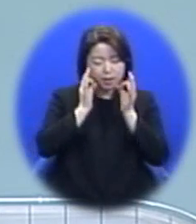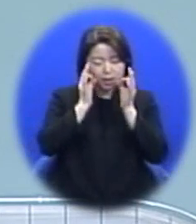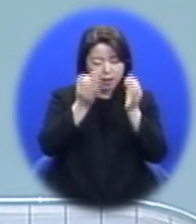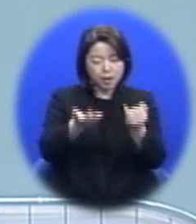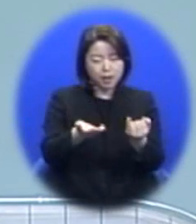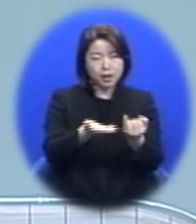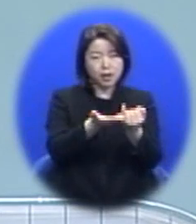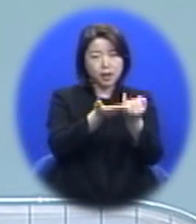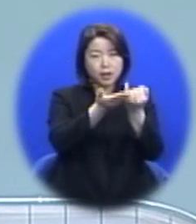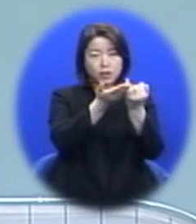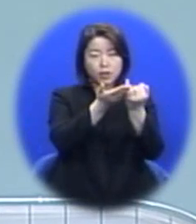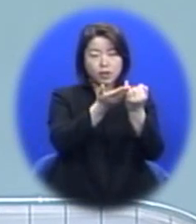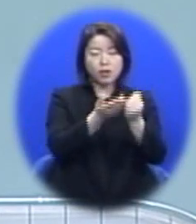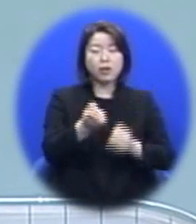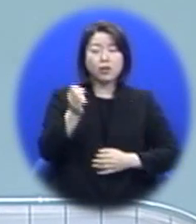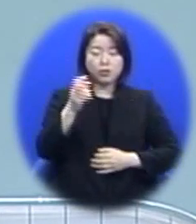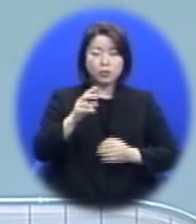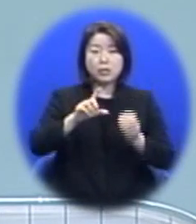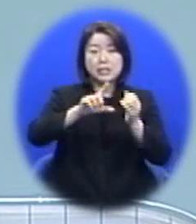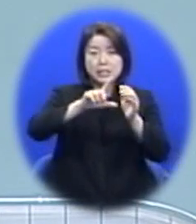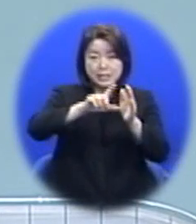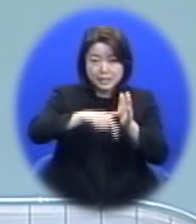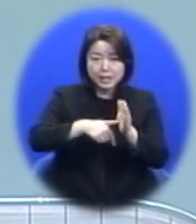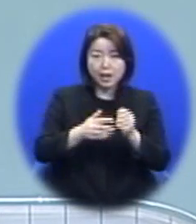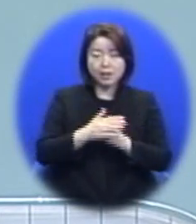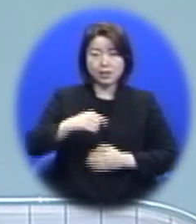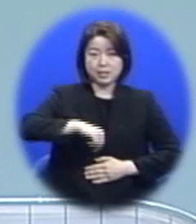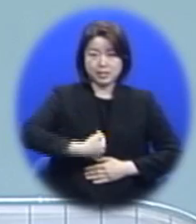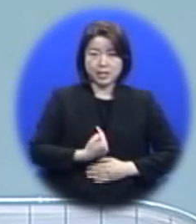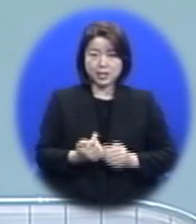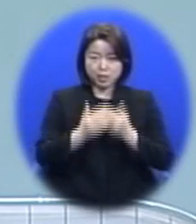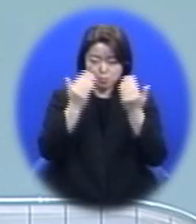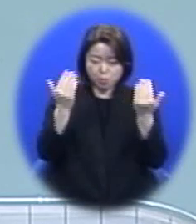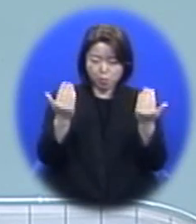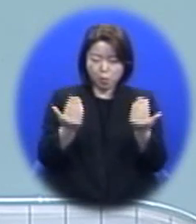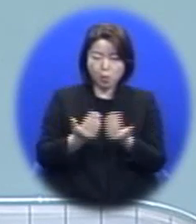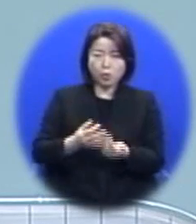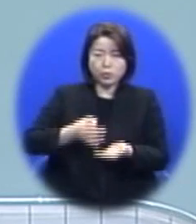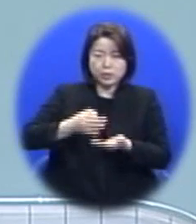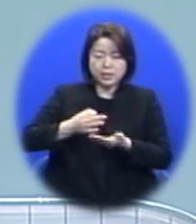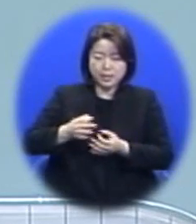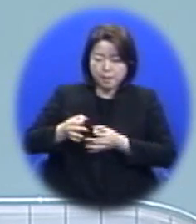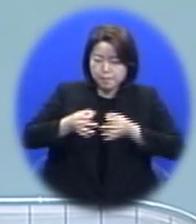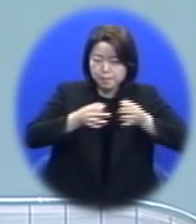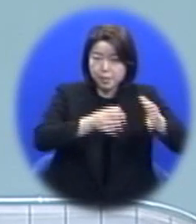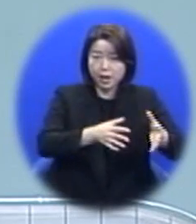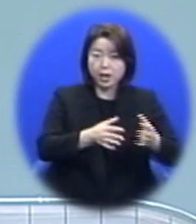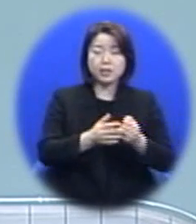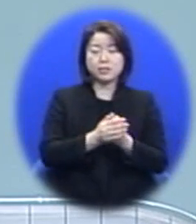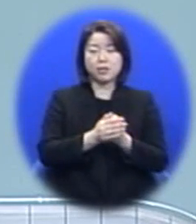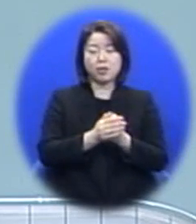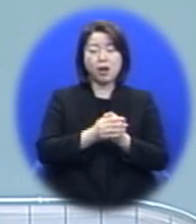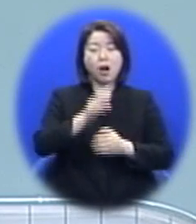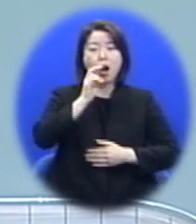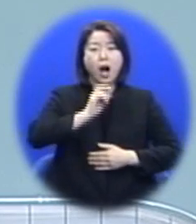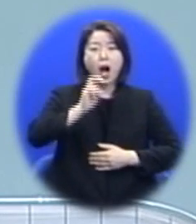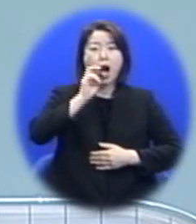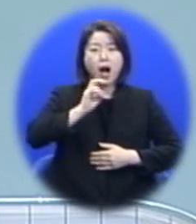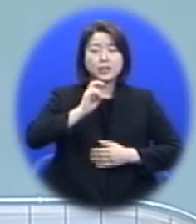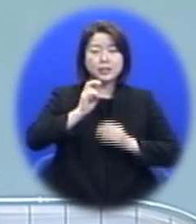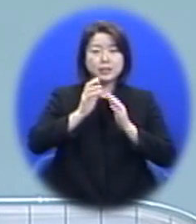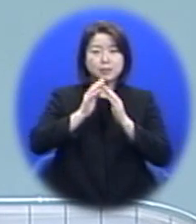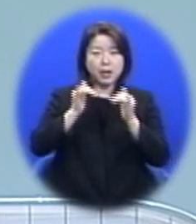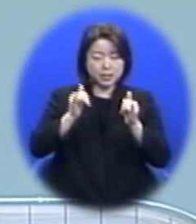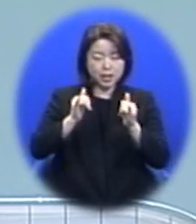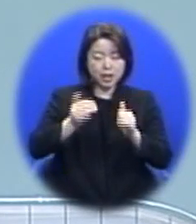그리고 시간과 그리고 모든 자기의 재정을 다 쏟아부어서 음악을 전공을